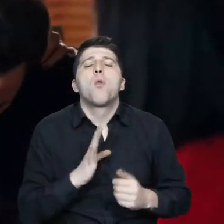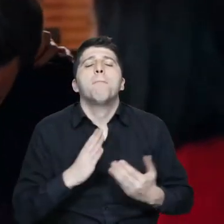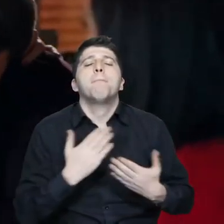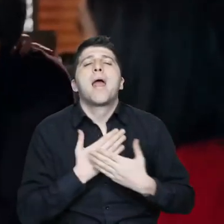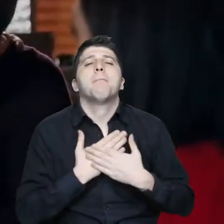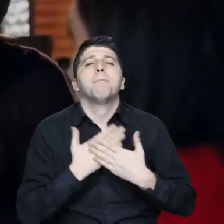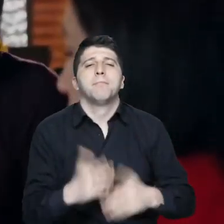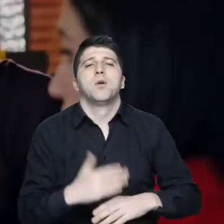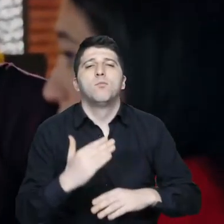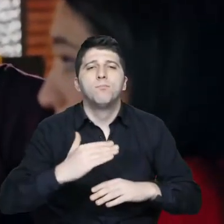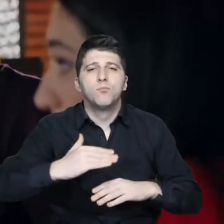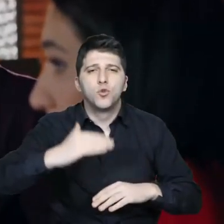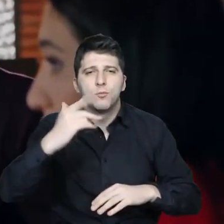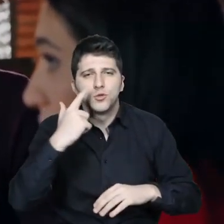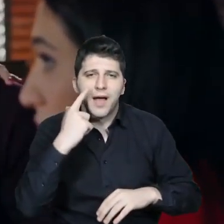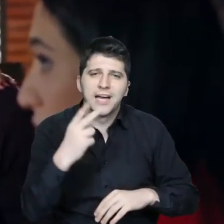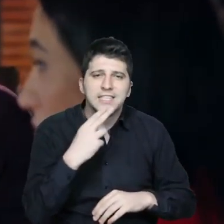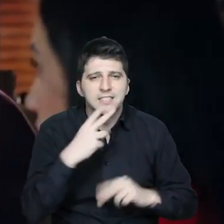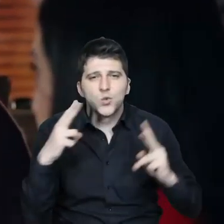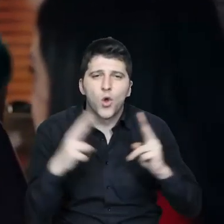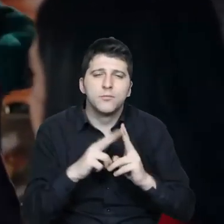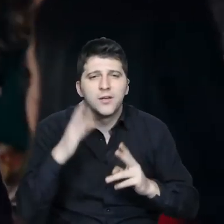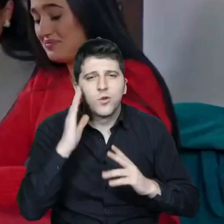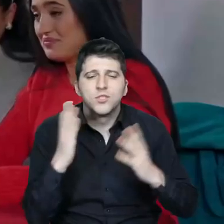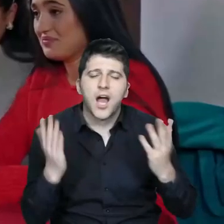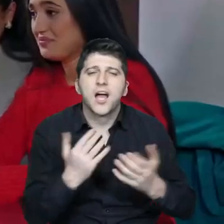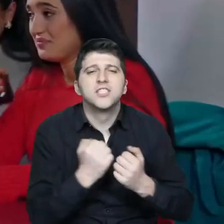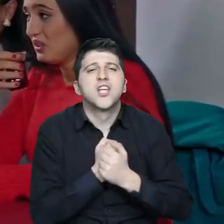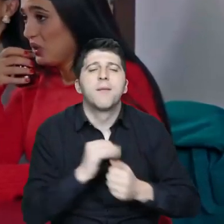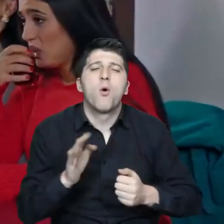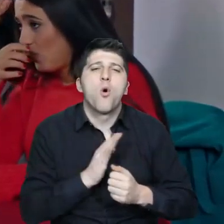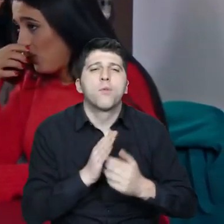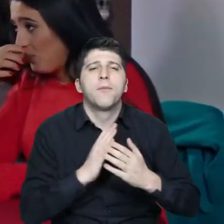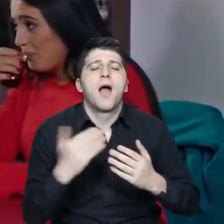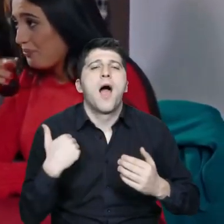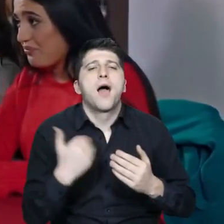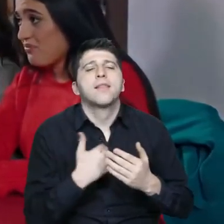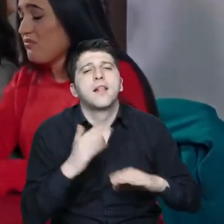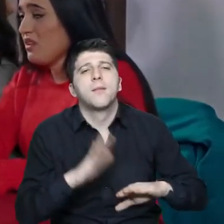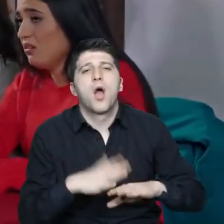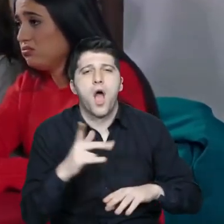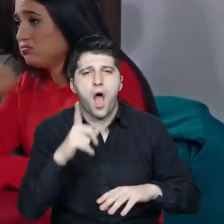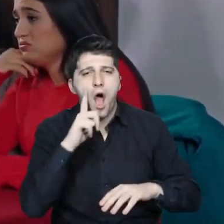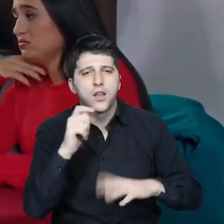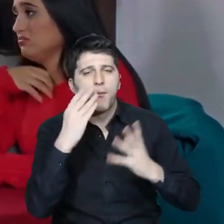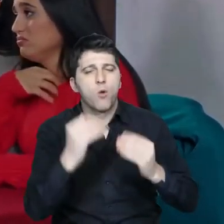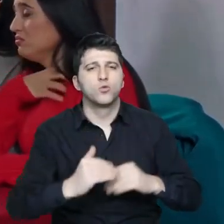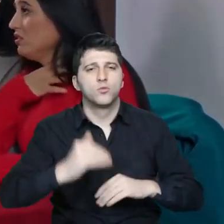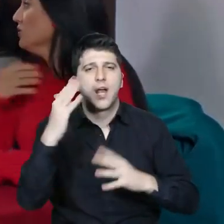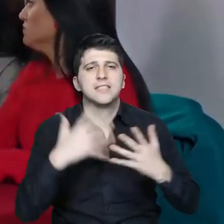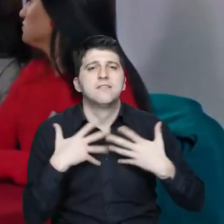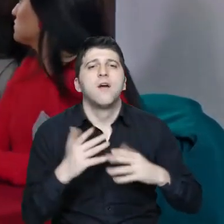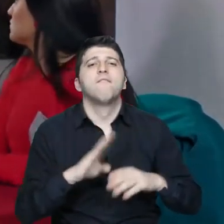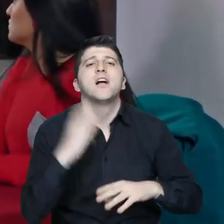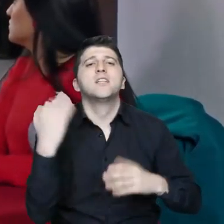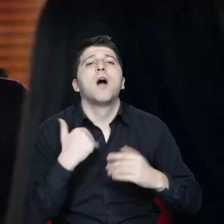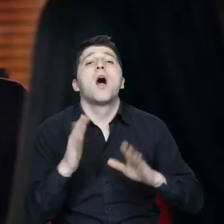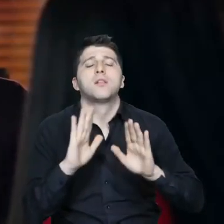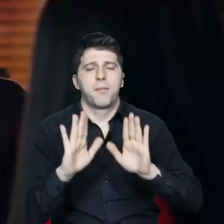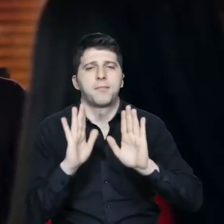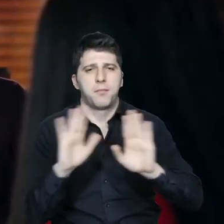Benim büyümüş de görücüye gidiyormuş da. Ah, aman anne, büyümüş de erkek adam mı olmuş? Anne, vazgeçtim.